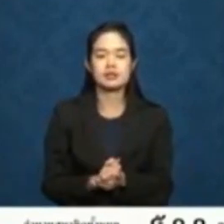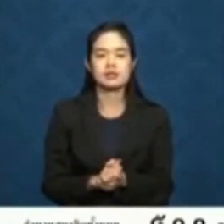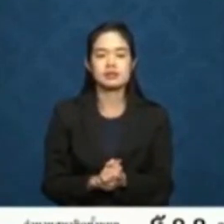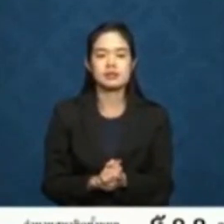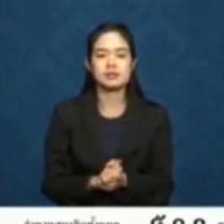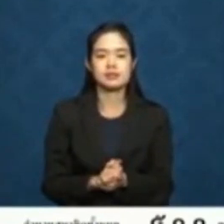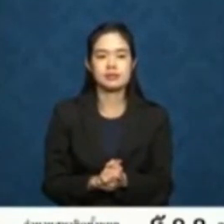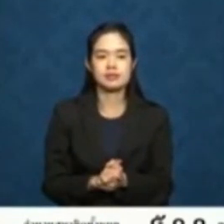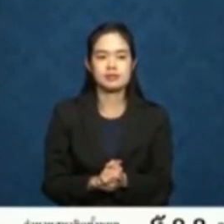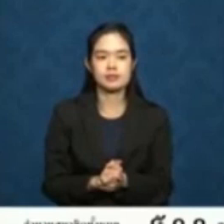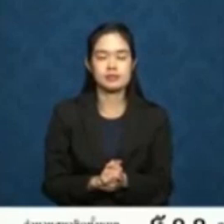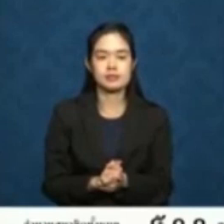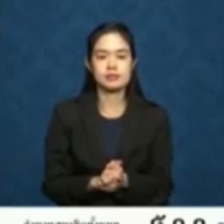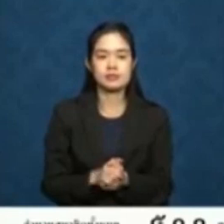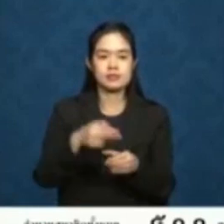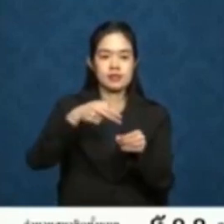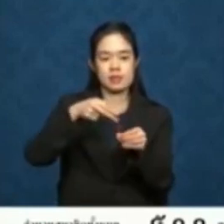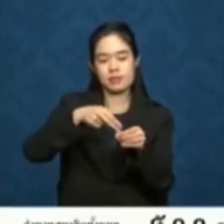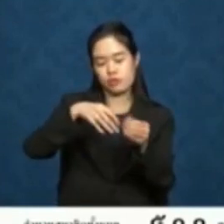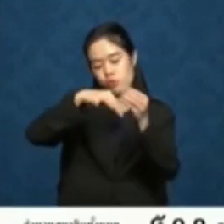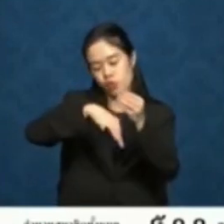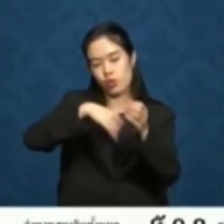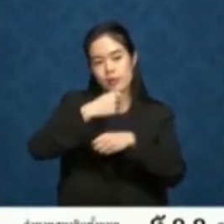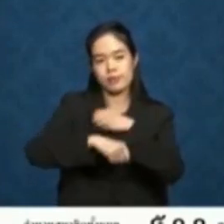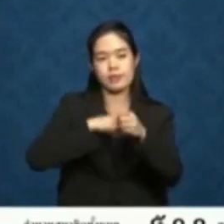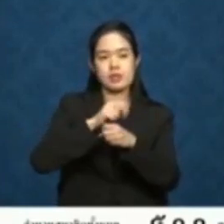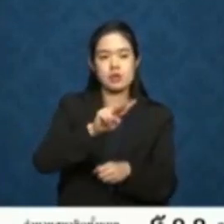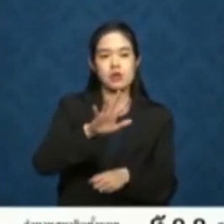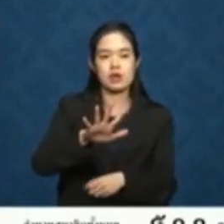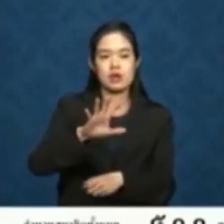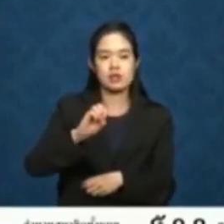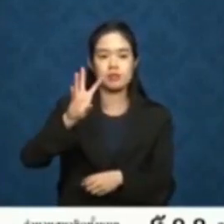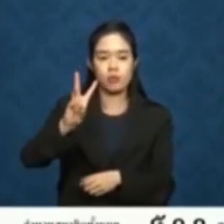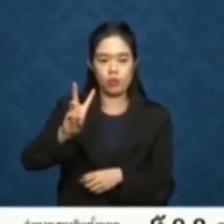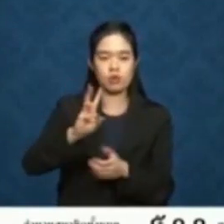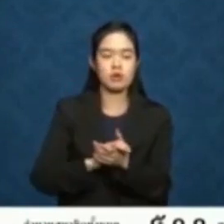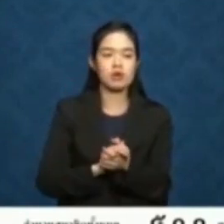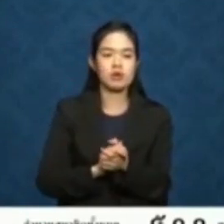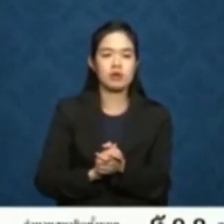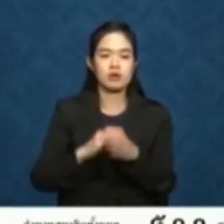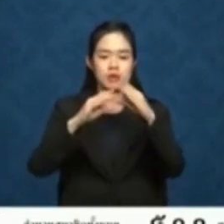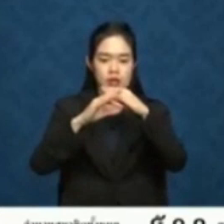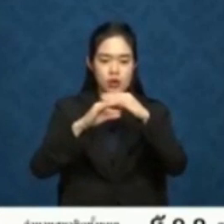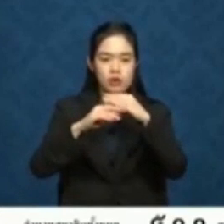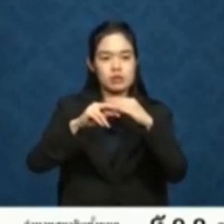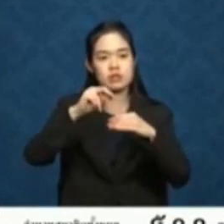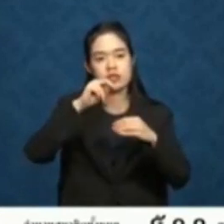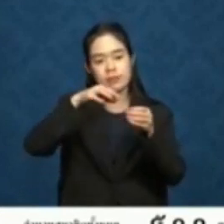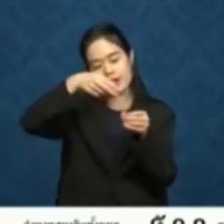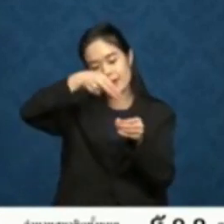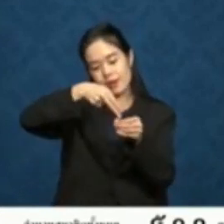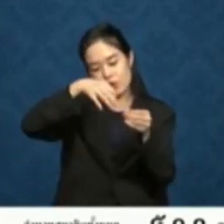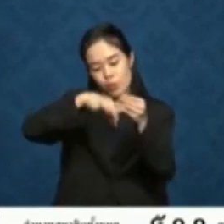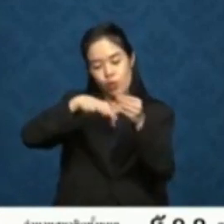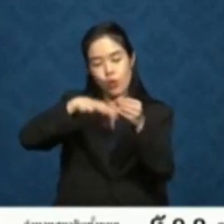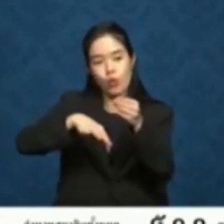างไรจากเหตุการณ์น้ำมันรั่วครับเมื่อปี2556ครับมีเหตุน้ำมันรั่วไหลที่จังหวัดระยองจากการด